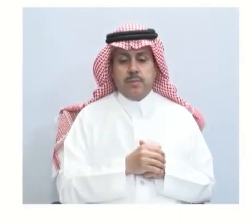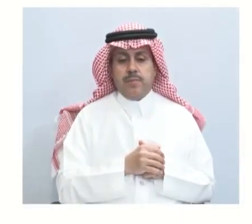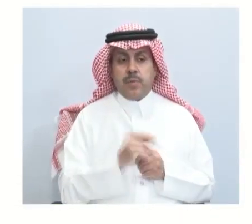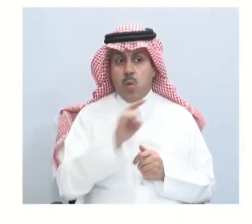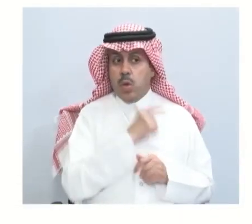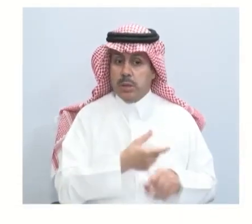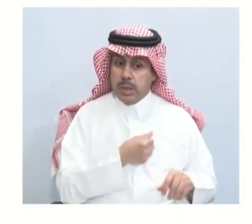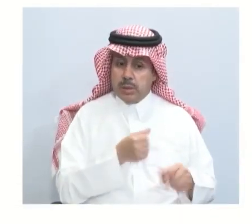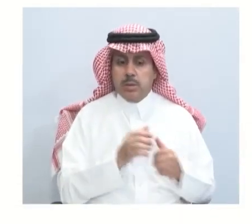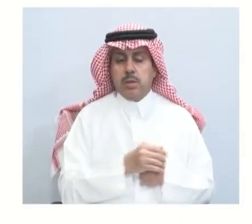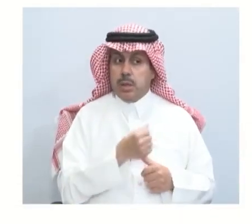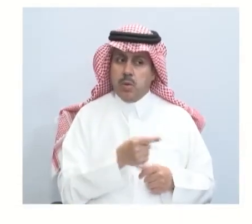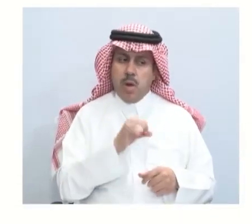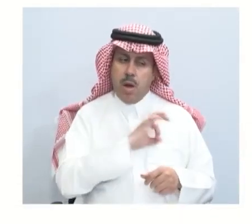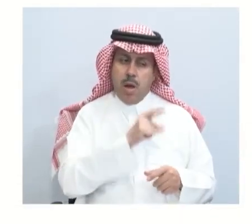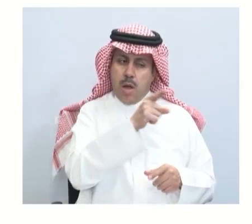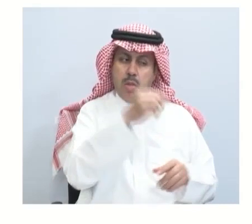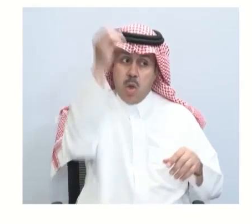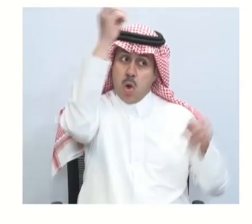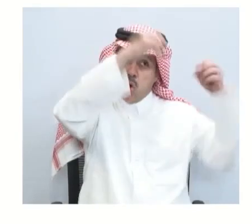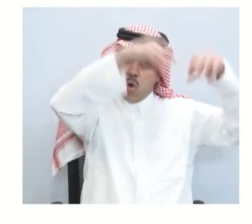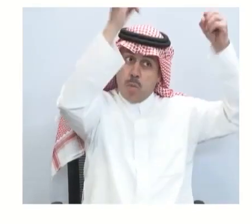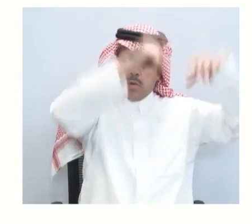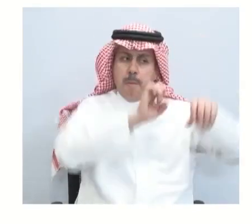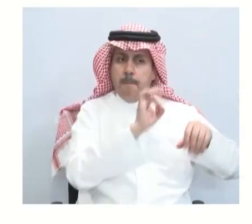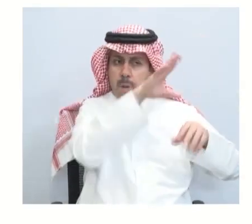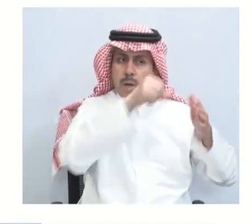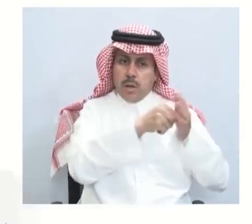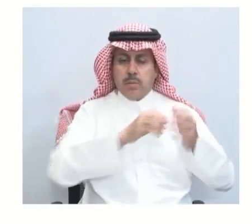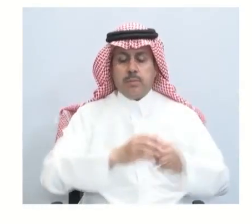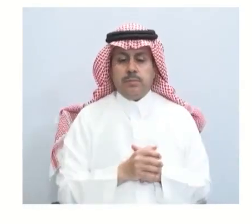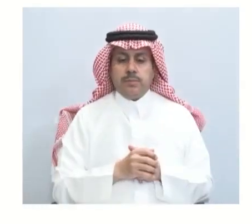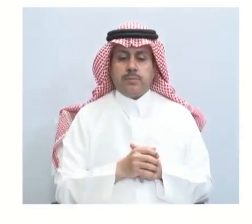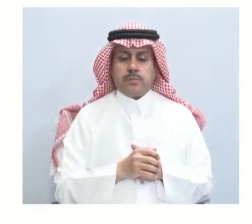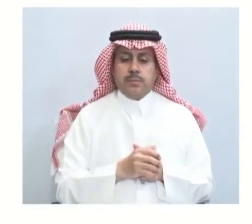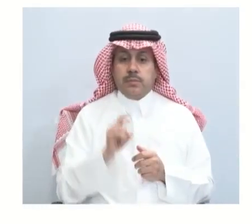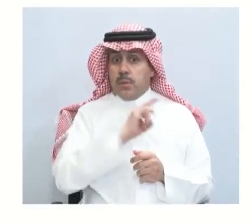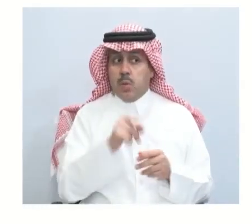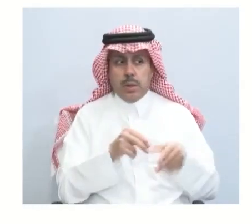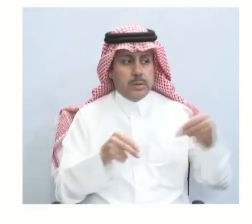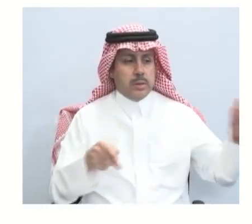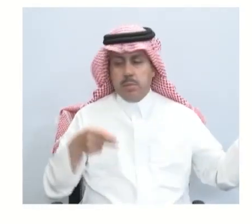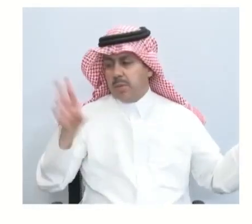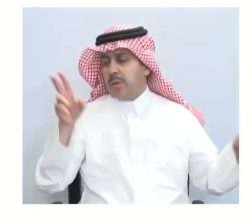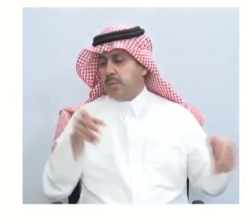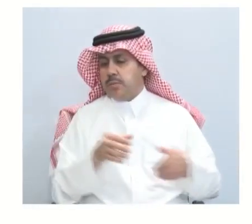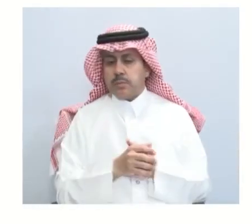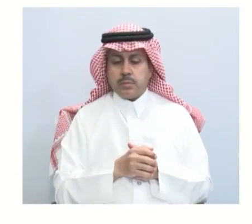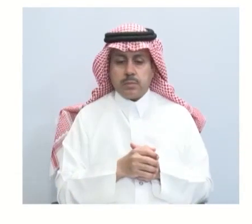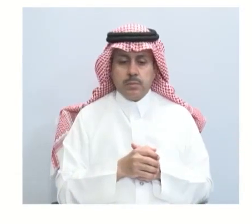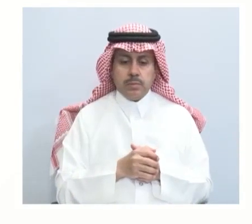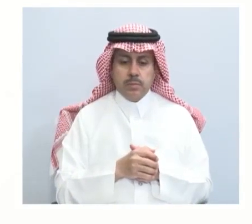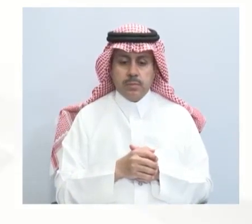ولا تحاسدوا الحسد تمني زوال النعمه عن المحسود ولا تدابروا اي لا تهاجروا